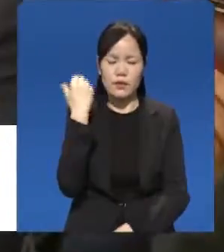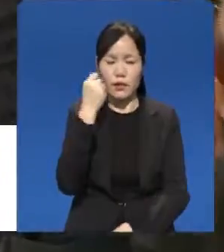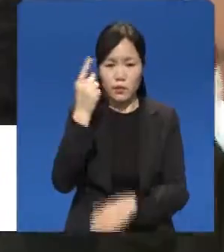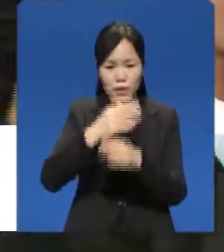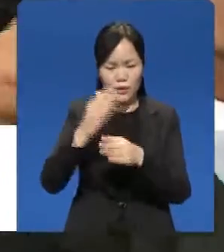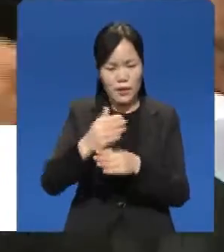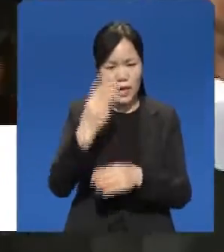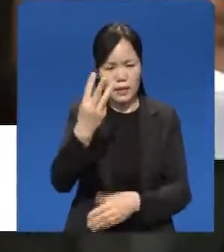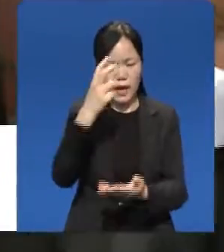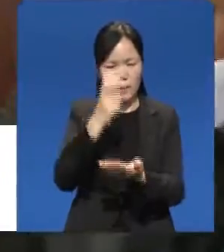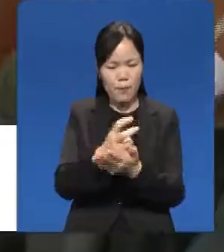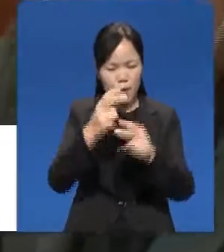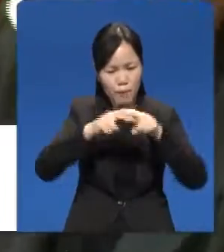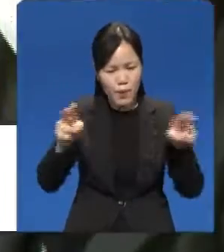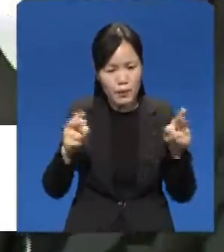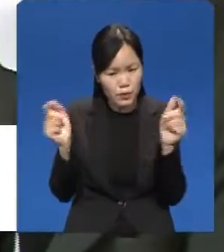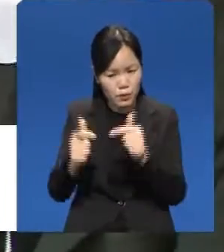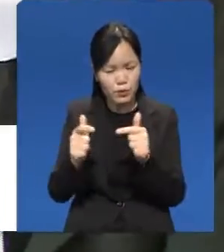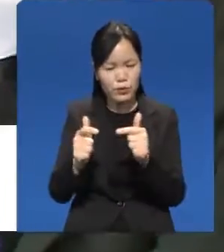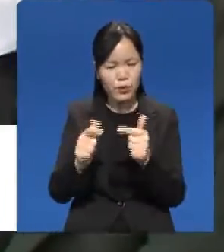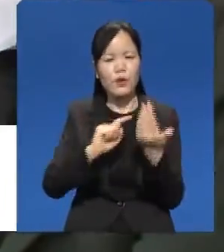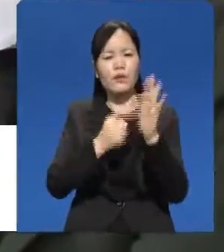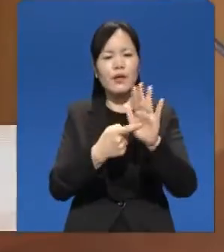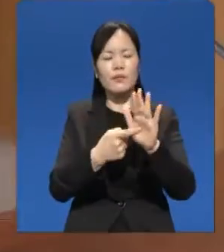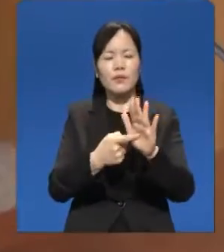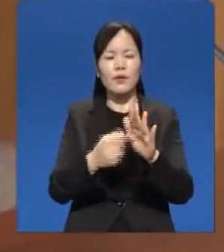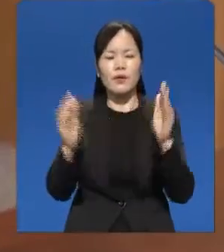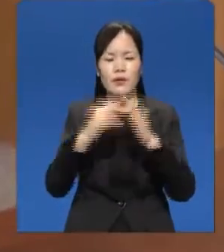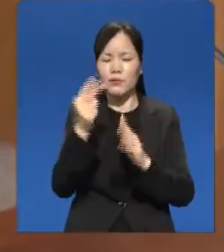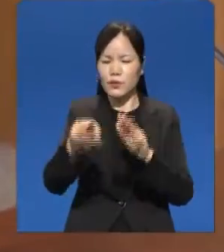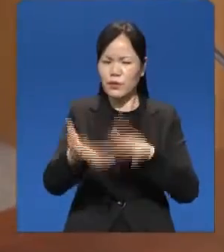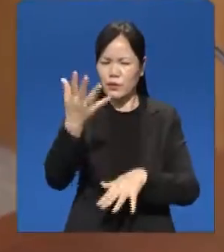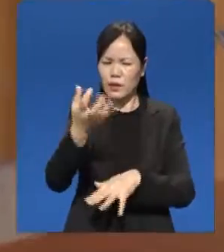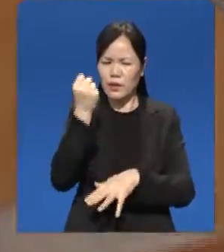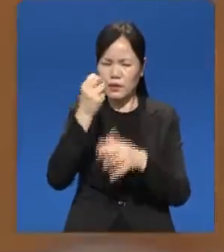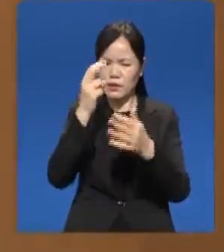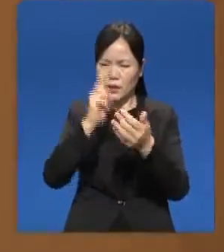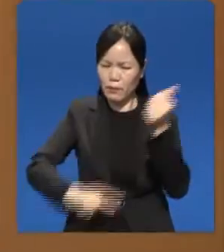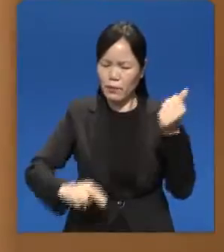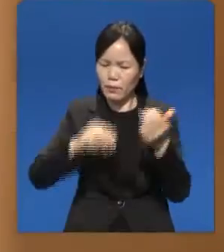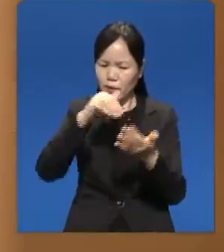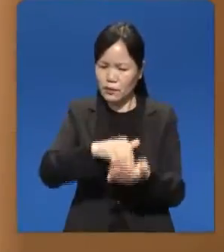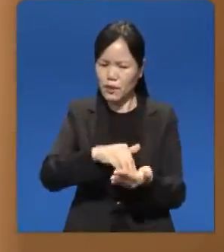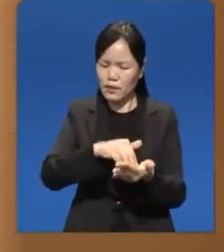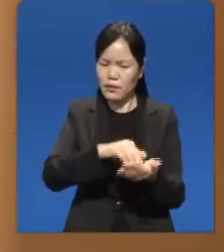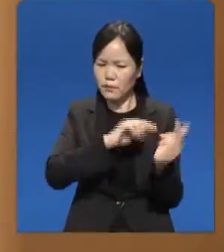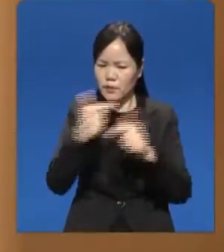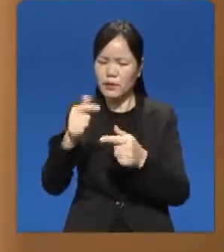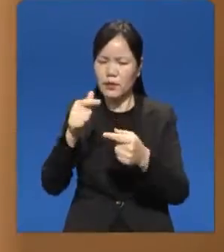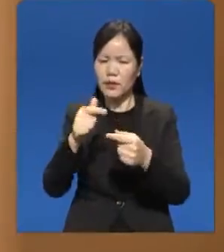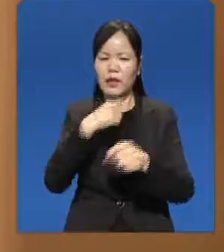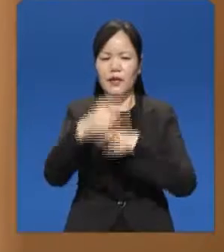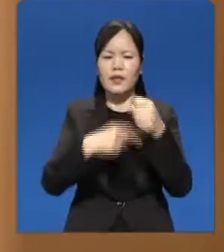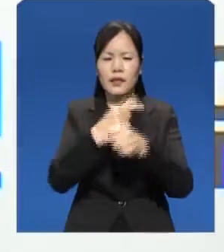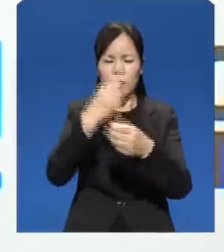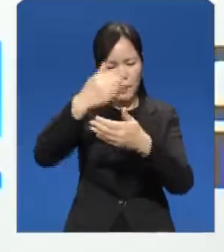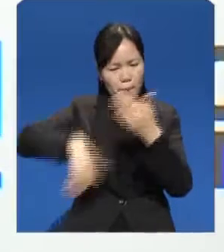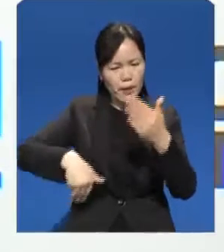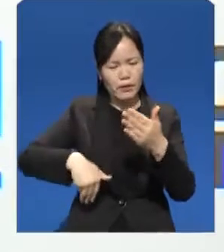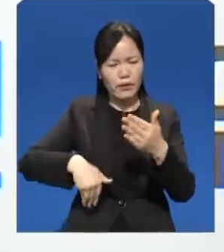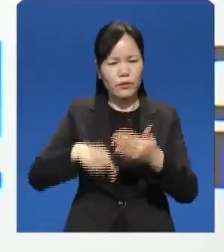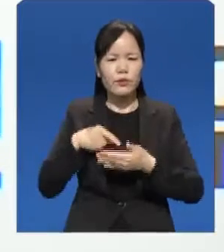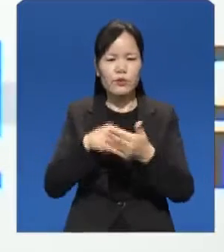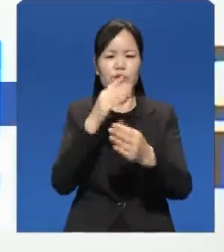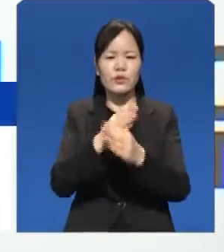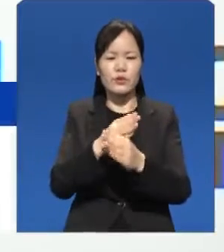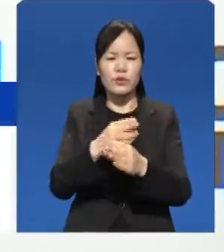폐지 축소를 들고 나온 데 이어 다주택자 양도세, 중과세율 1년 한시 배제도 추진하고 나섰습니다. 이